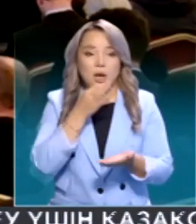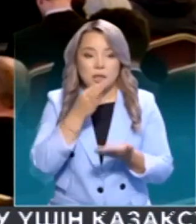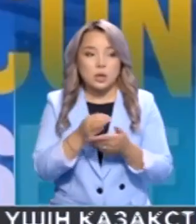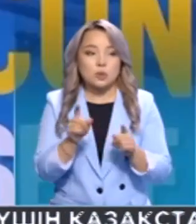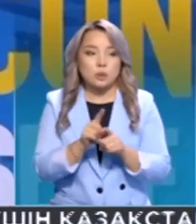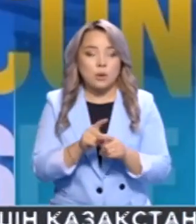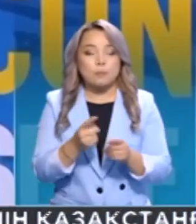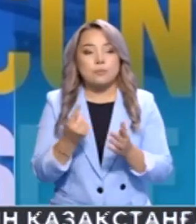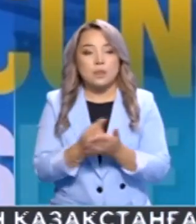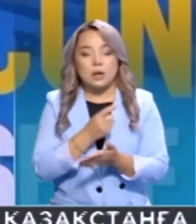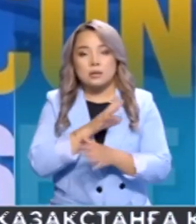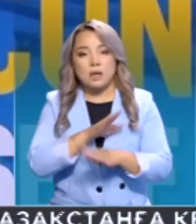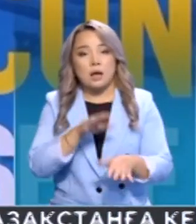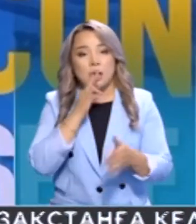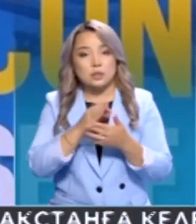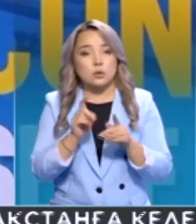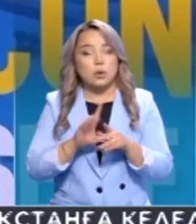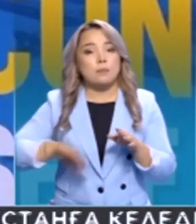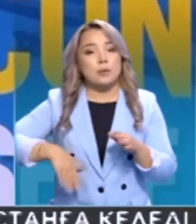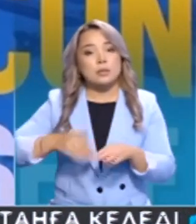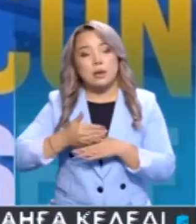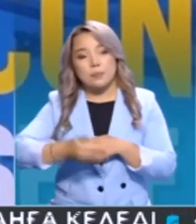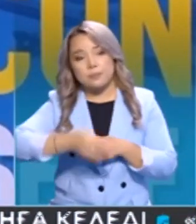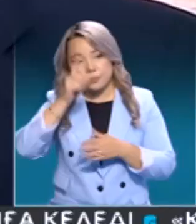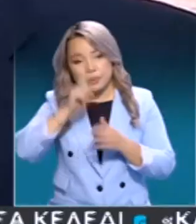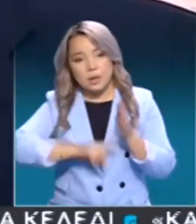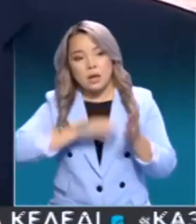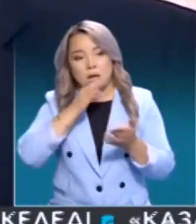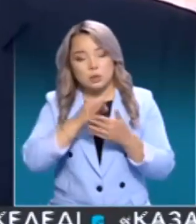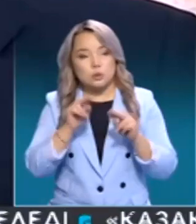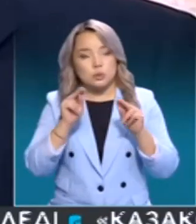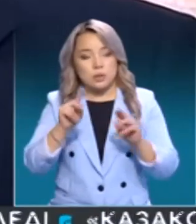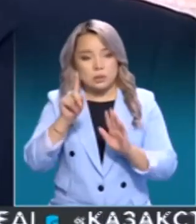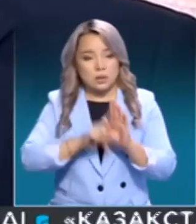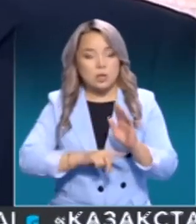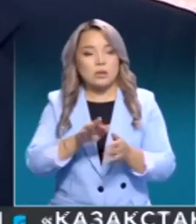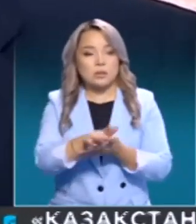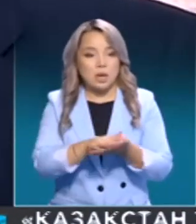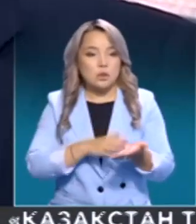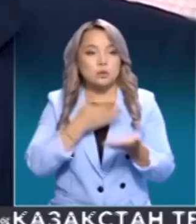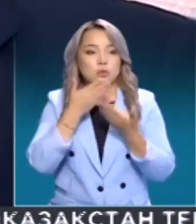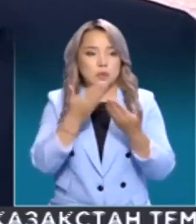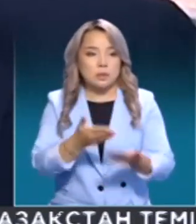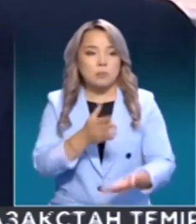кінәларды алғашында жоққа шығарғанымен кейіннен айыбын мойындап көпшіліктен бірнеше рет кешірім сұраған.